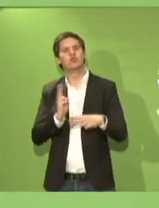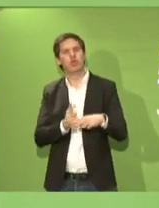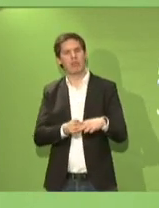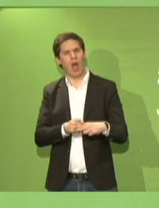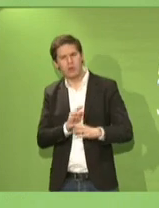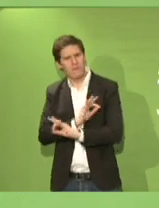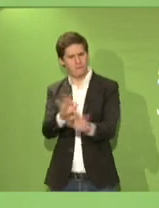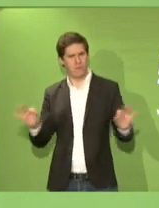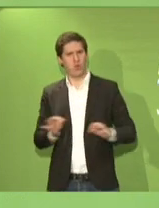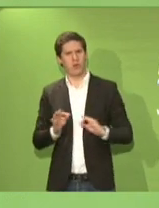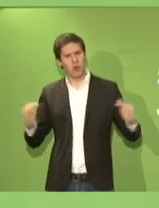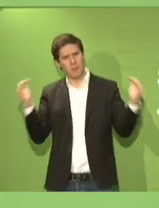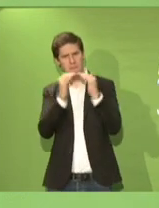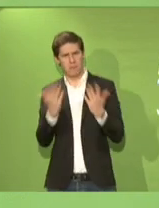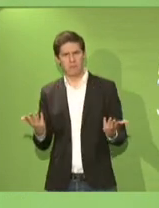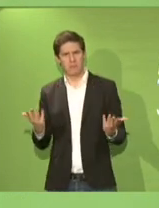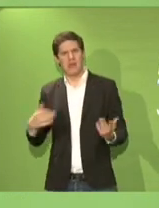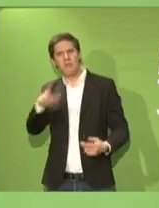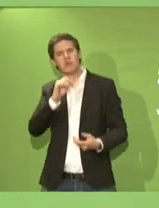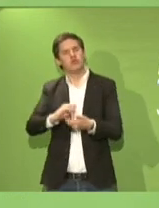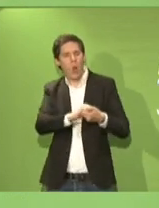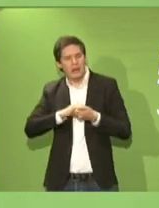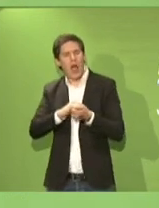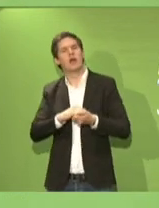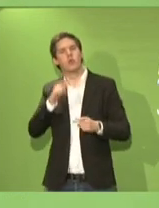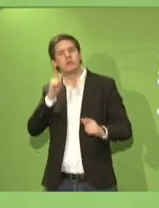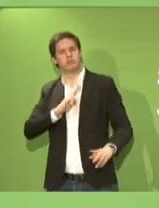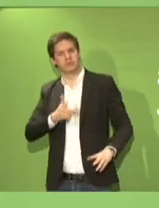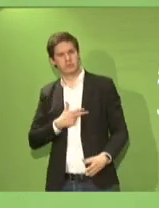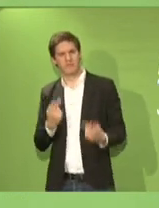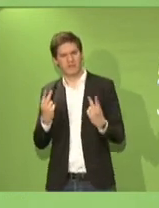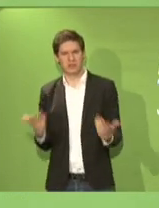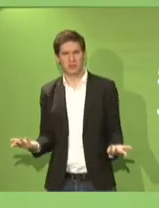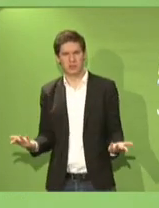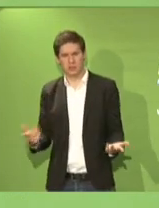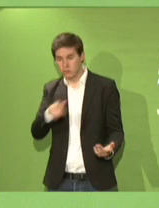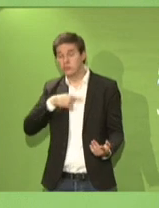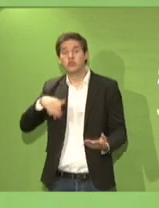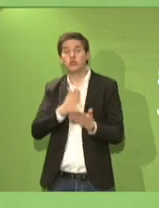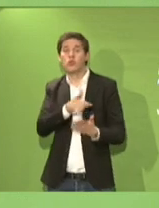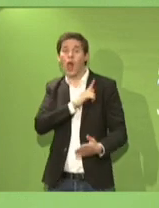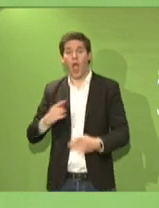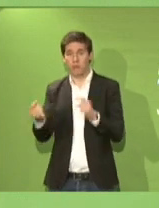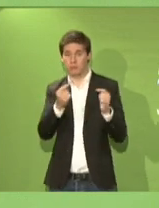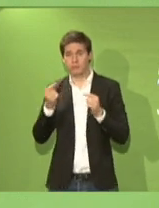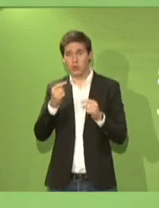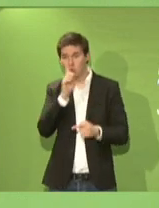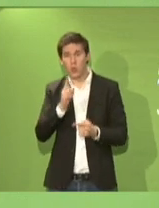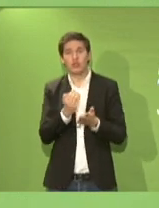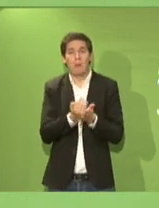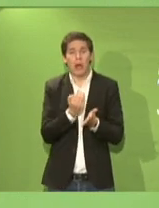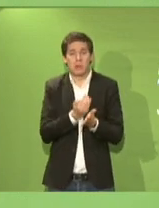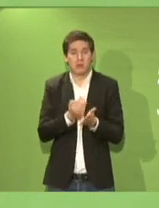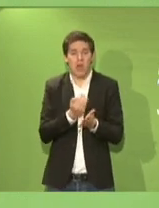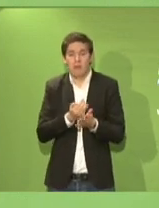Solidität und Solidarität. Wir diskutieren das schon lange. Für uns ist klar, der Spardruck alleine beendet die Krise